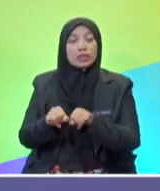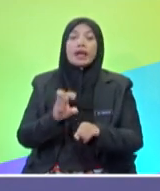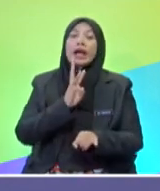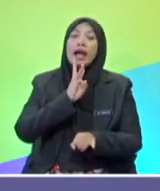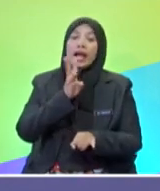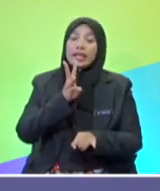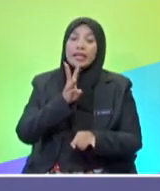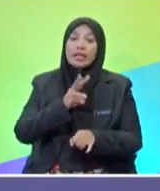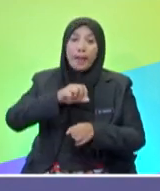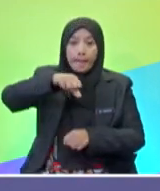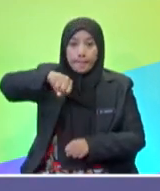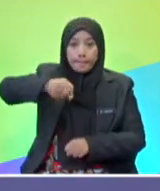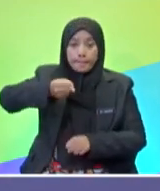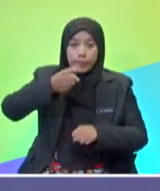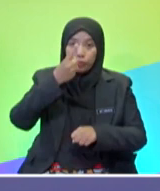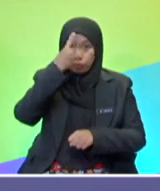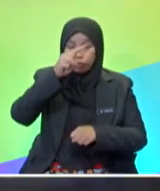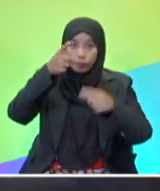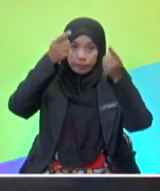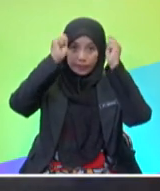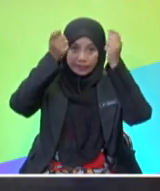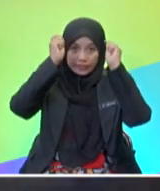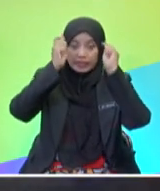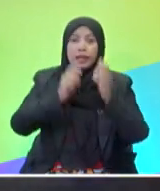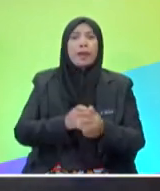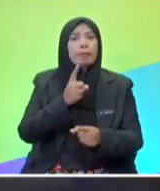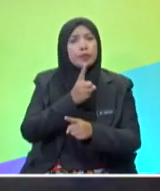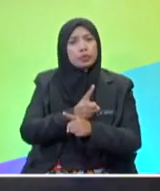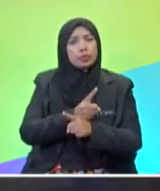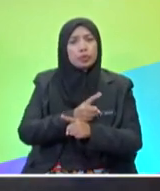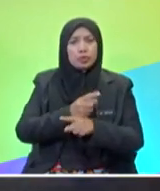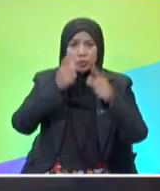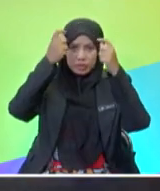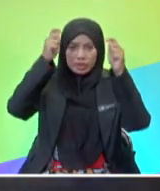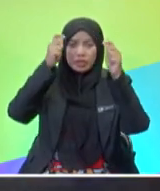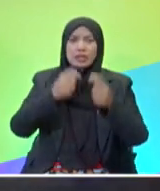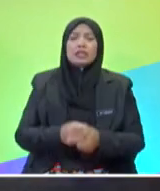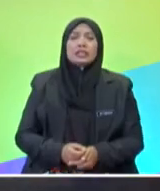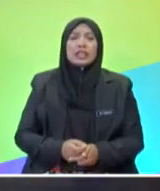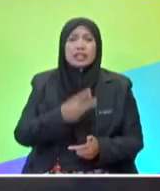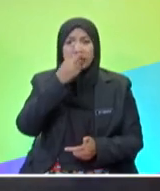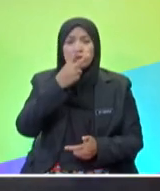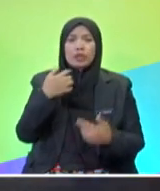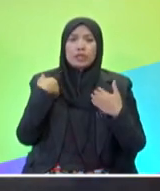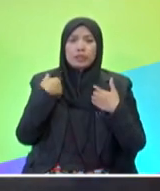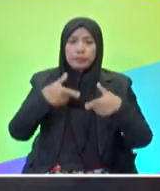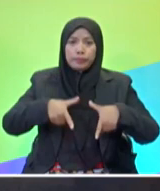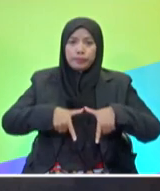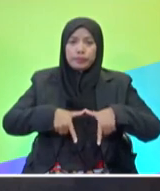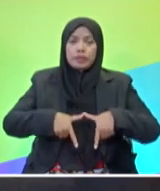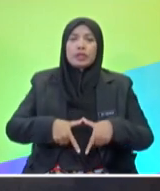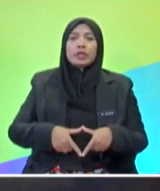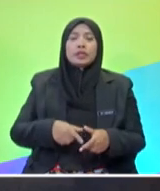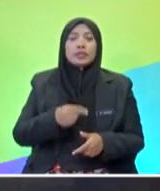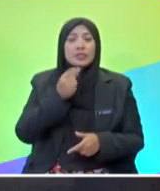mandi. Ha. Betul lah Ustazah, sebab kalau saya tengok kat situ menarik kayu sugi tu Ustazah. Ya. Sebab kita guna berus